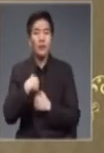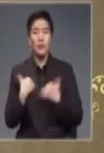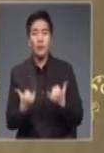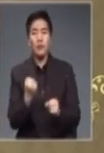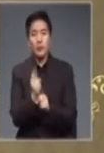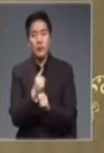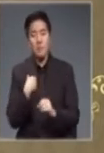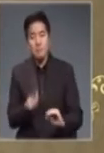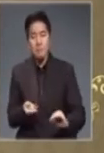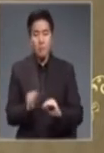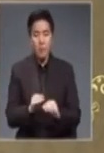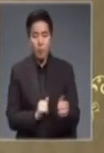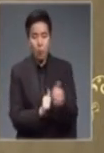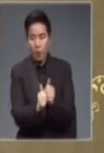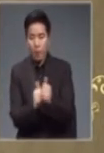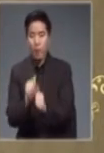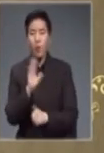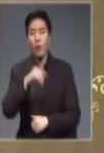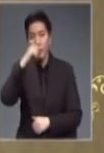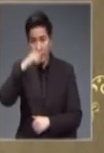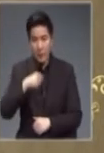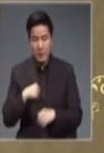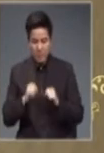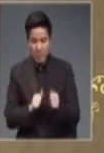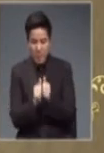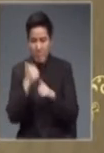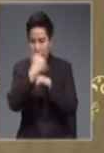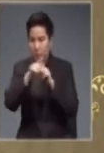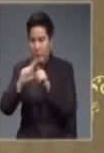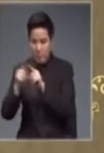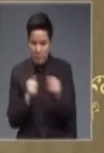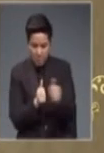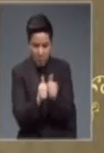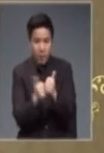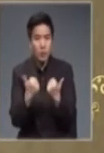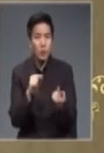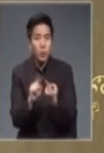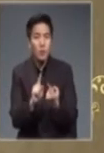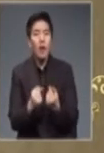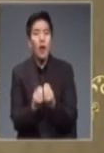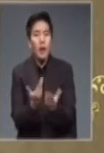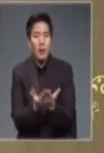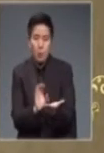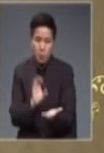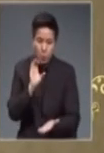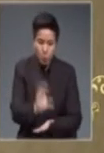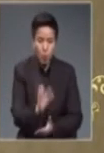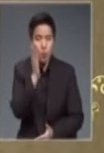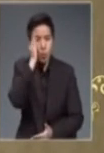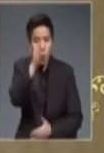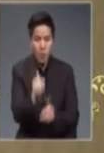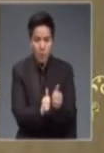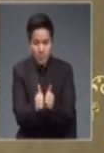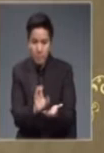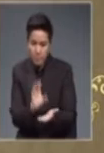กให้ได้นะครับโดยกำหนดเป็นแผนระยะสั้นระยะกลางระยะยาวซึ่งมีทั้งหมด79กิจกรรมที่เราต้องแก้ไขนะครับ